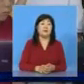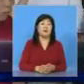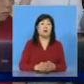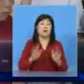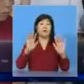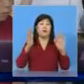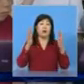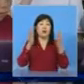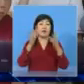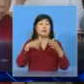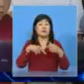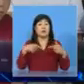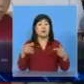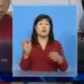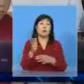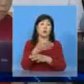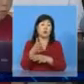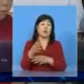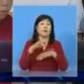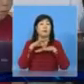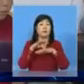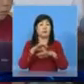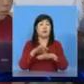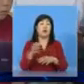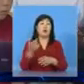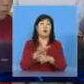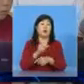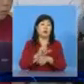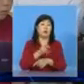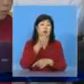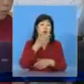апарып, әр жаққа қыдыртады. Өте керемет бұл жақта. Бұл лагерге келгеніме қуаныштым.